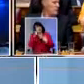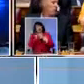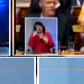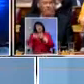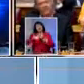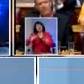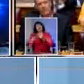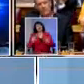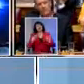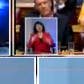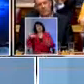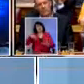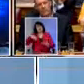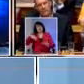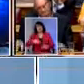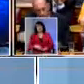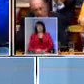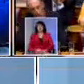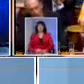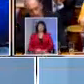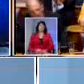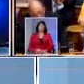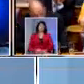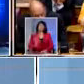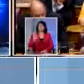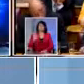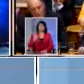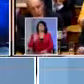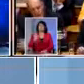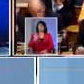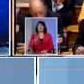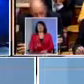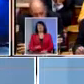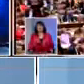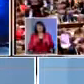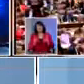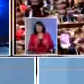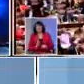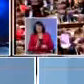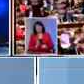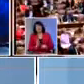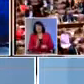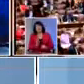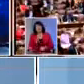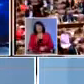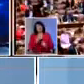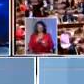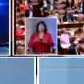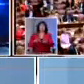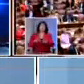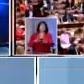όποιος βρίσκεται σε αδυναμία. Ναι. Προεξοφλείται όμως τον κύριο Μητσοτάκη, βλέπω ότι θα είναι πρώτο κόμμα. Δηλαδή, με τα σημερινά